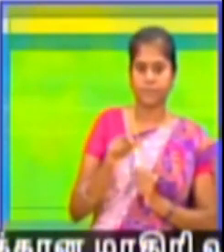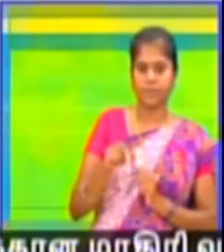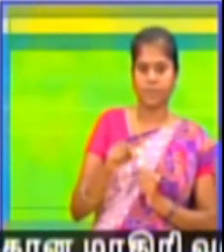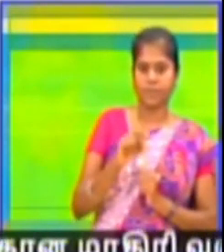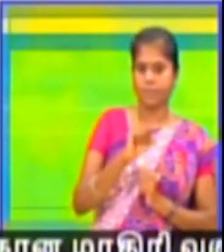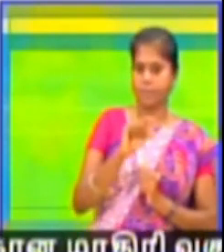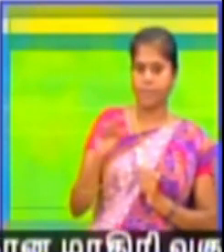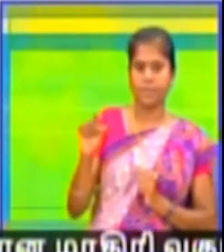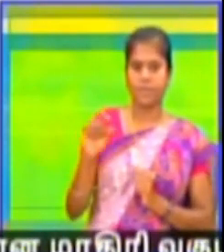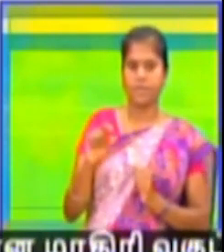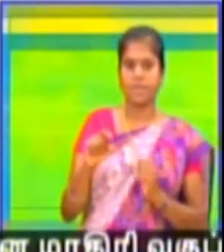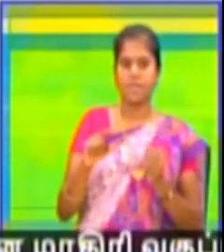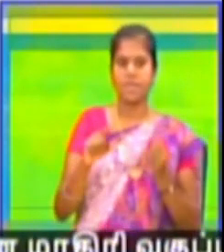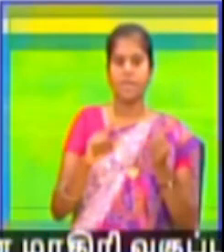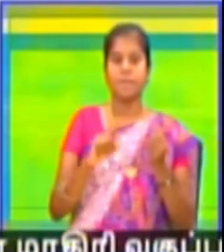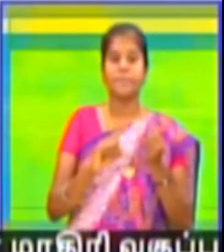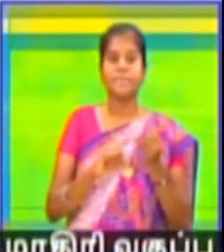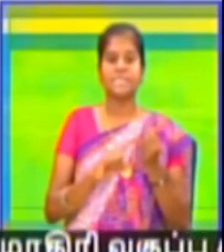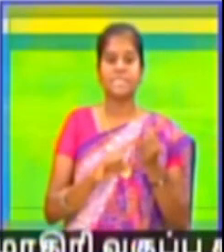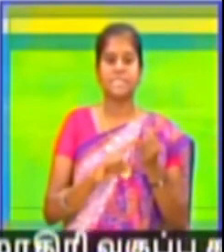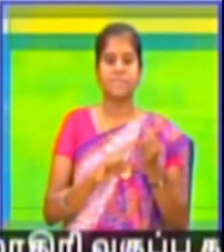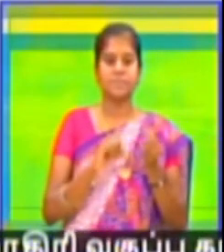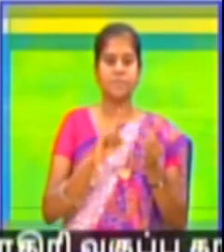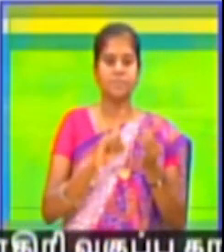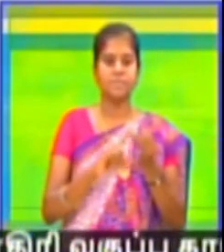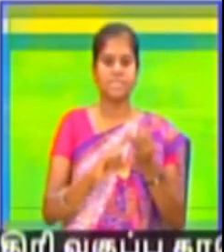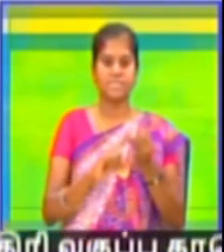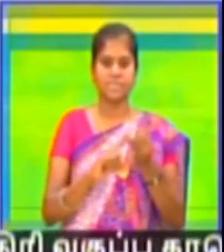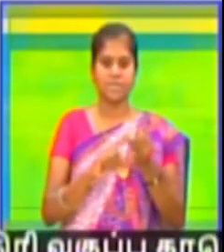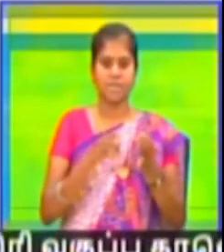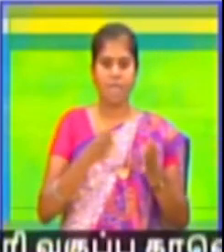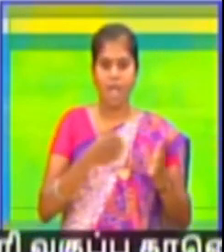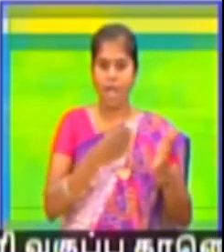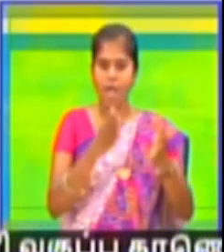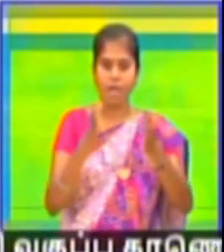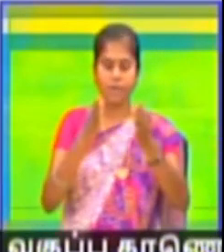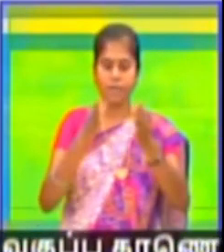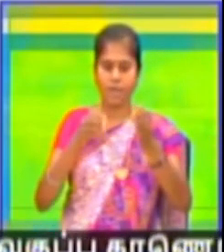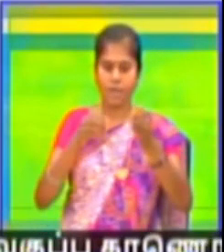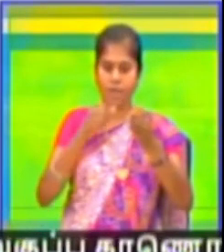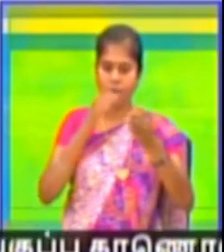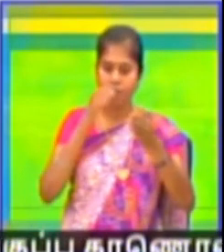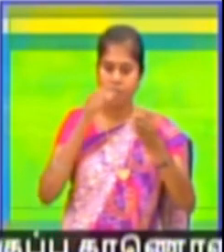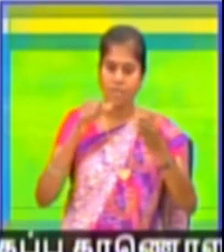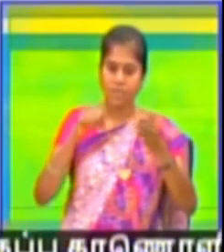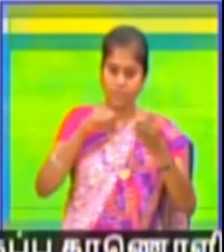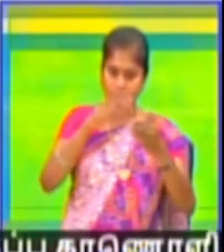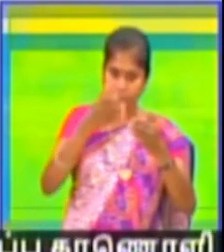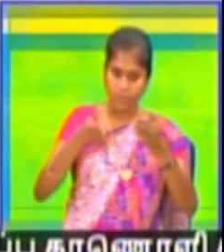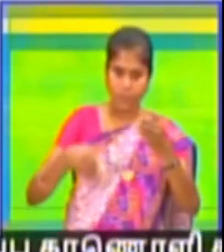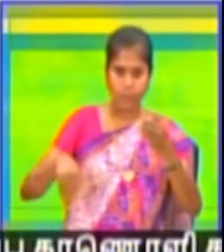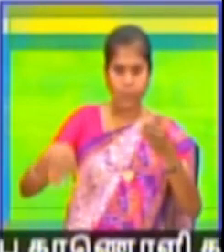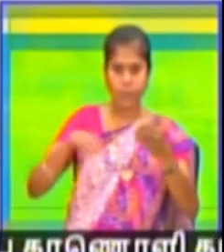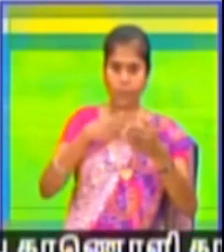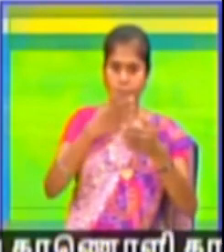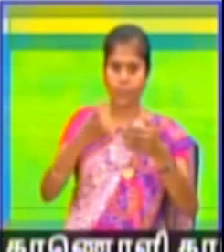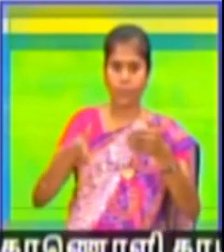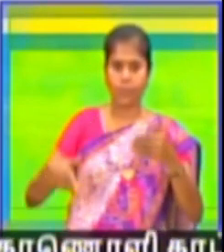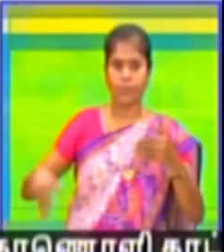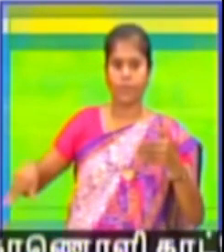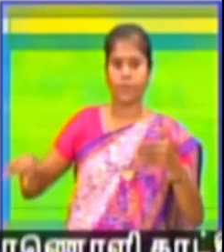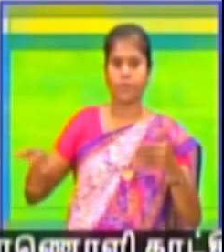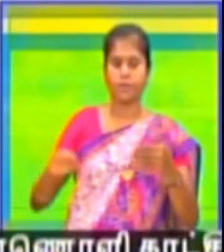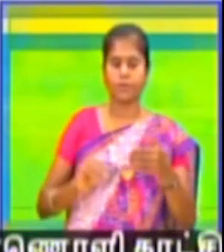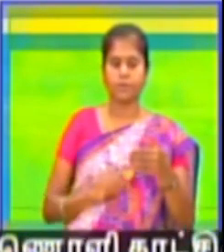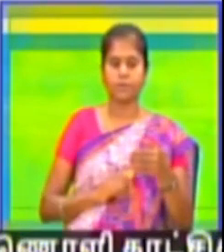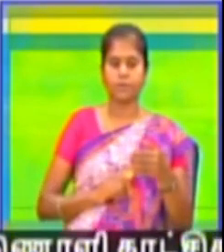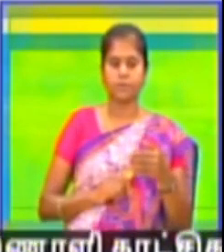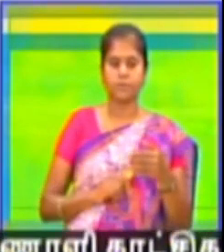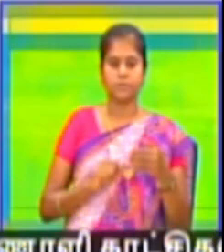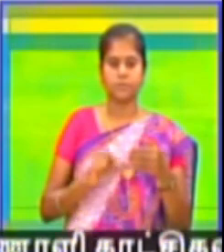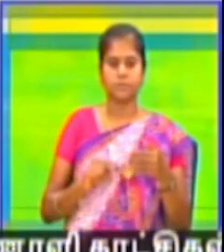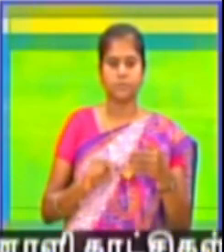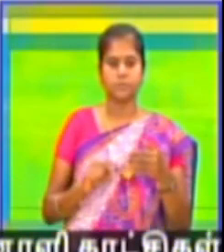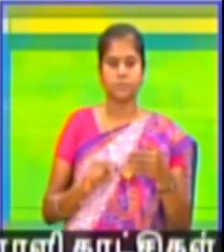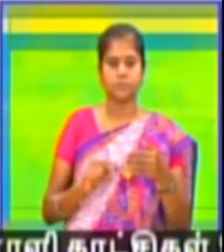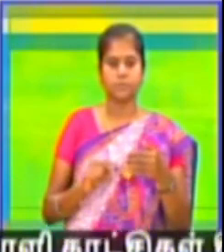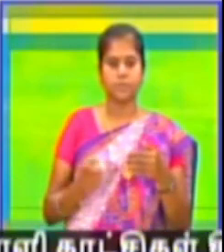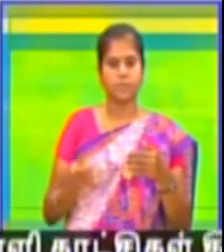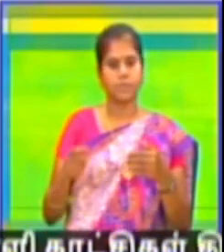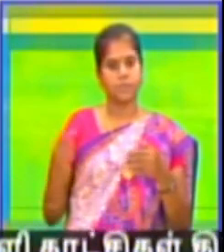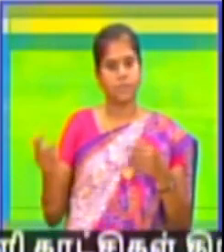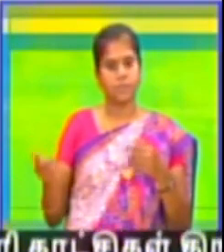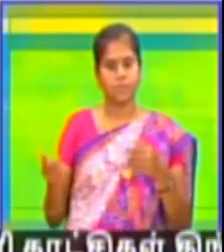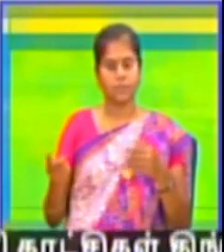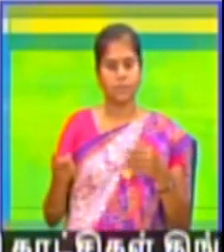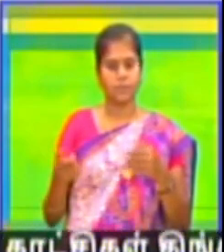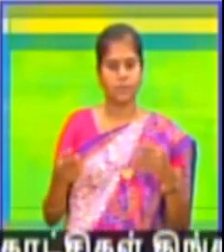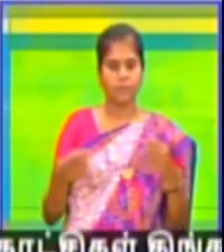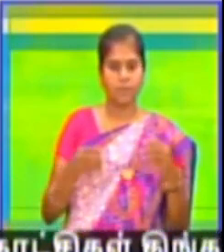பாய்கின்றன. இந்த சமவெளி கிழக்கு மற்றும் தெற்கு நோக்கி மென்சரிவை கொண்டுள்ளது.